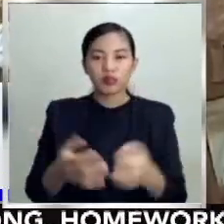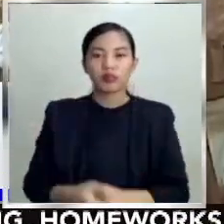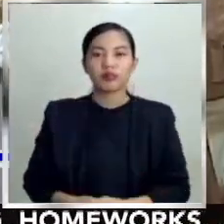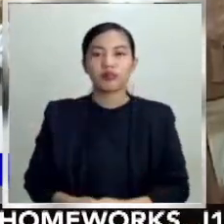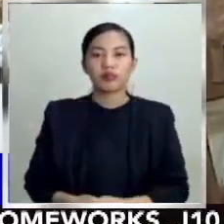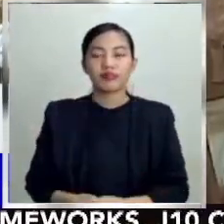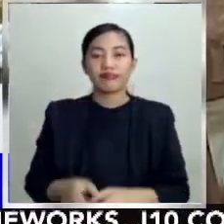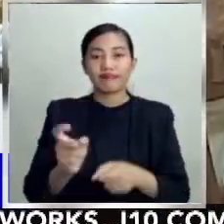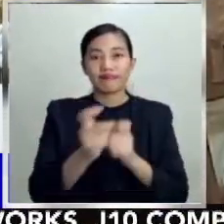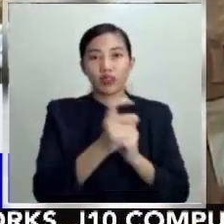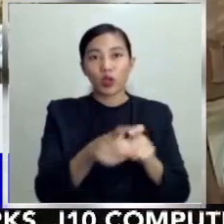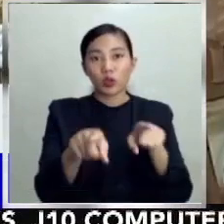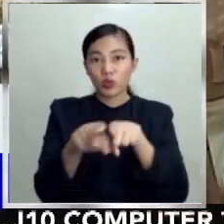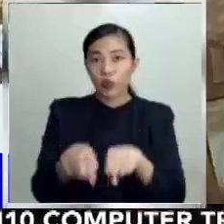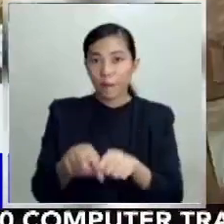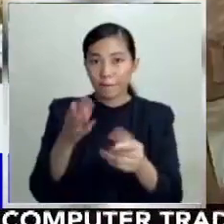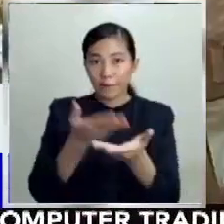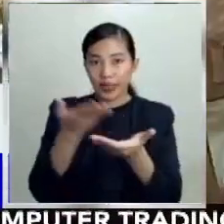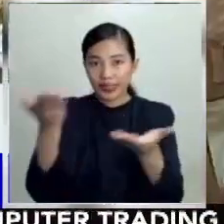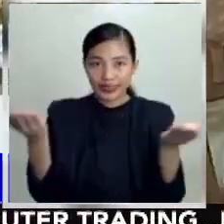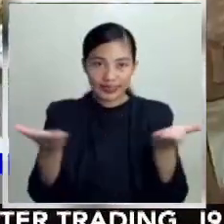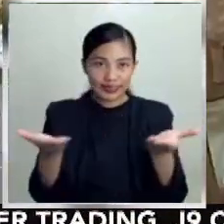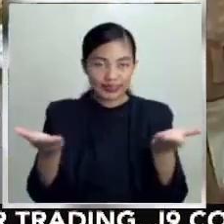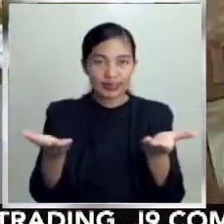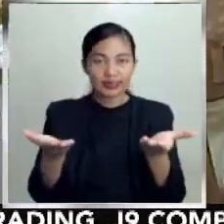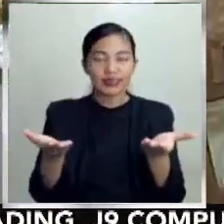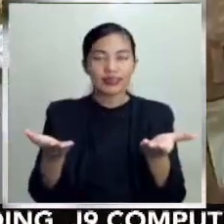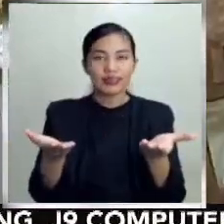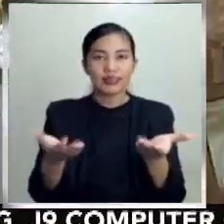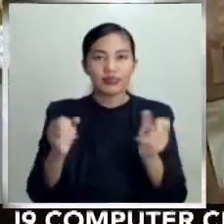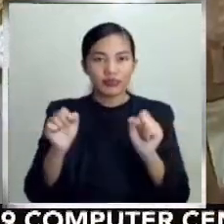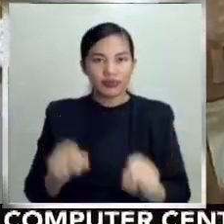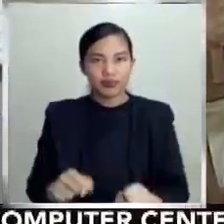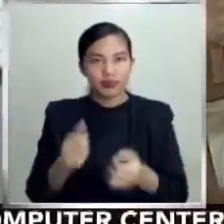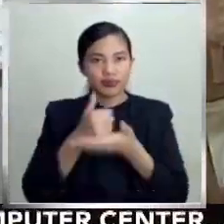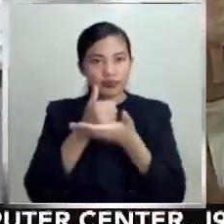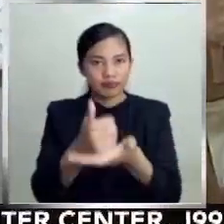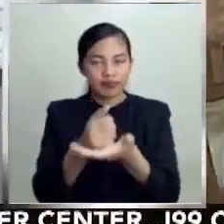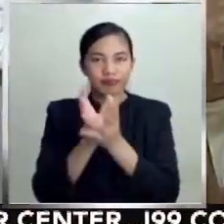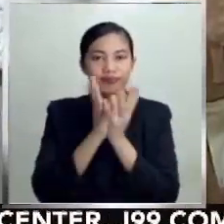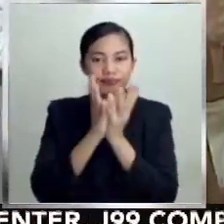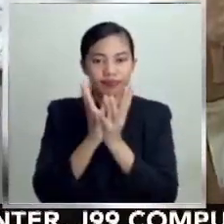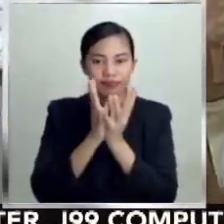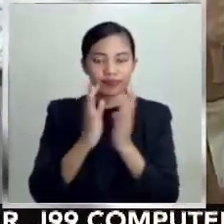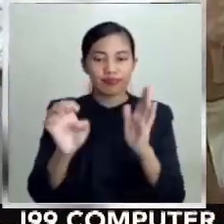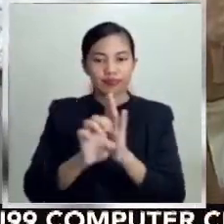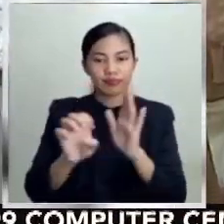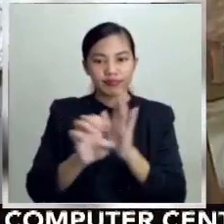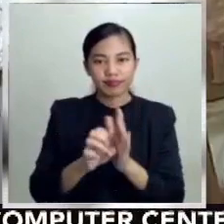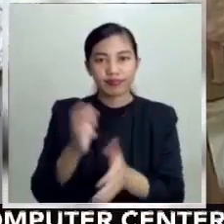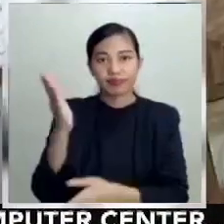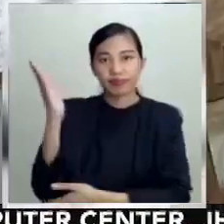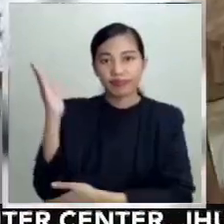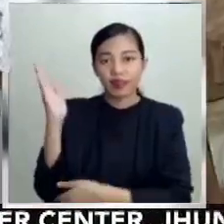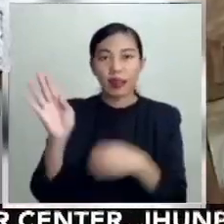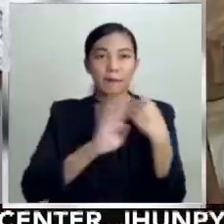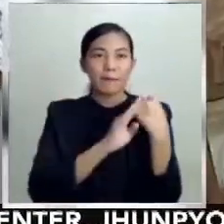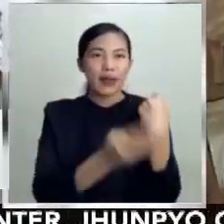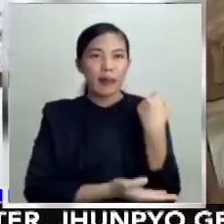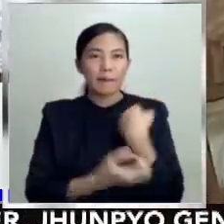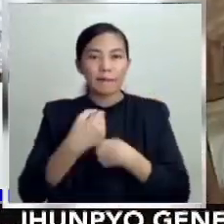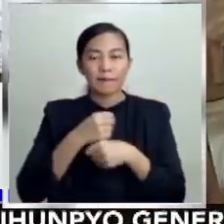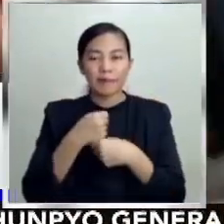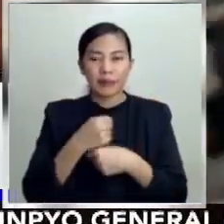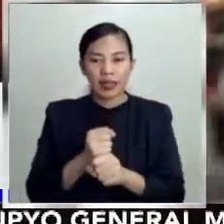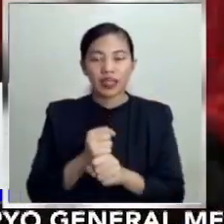rin panregalo dito sa Noel Bazaar na nakatutulong sa mga komunidad. Kagaya na lamang itong straw bag na gawa ng mga babaeng inmates sa